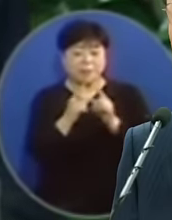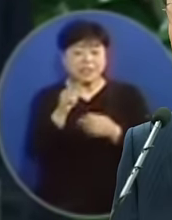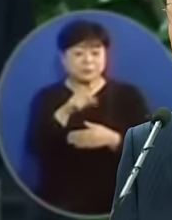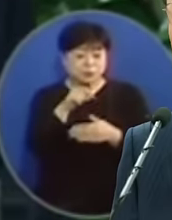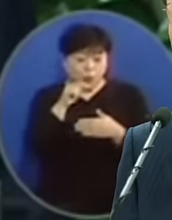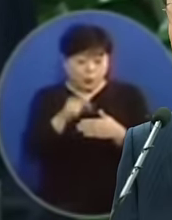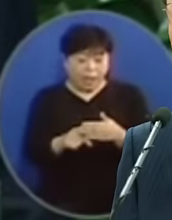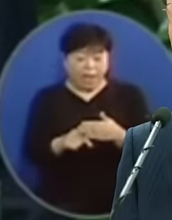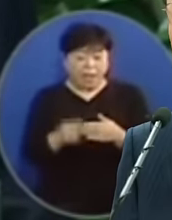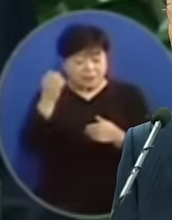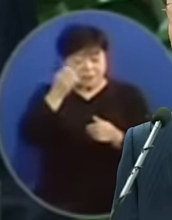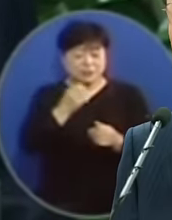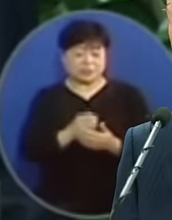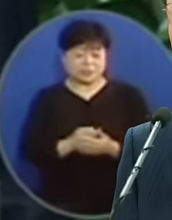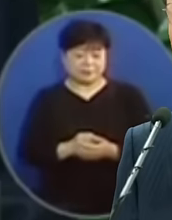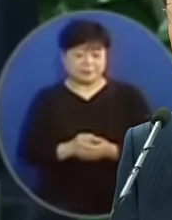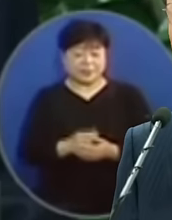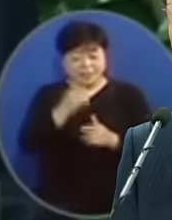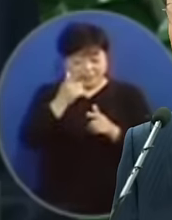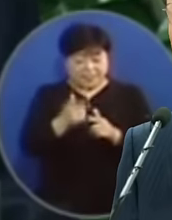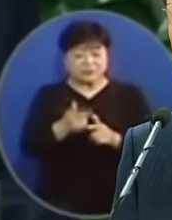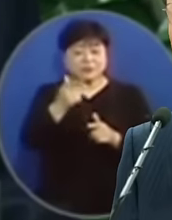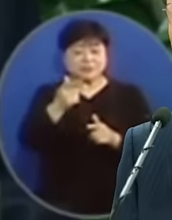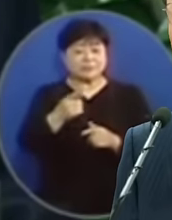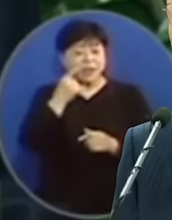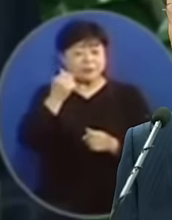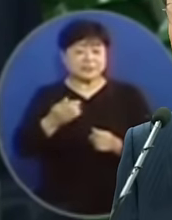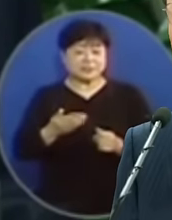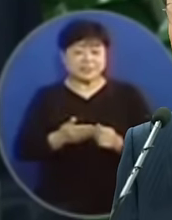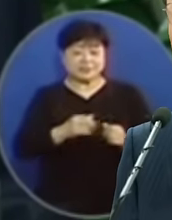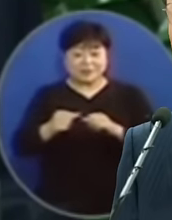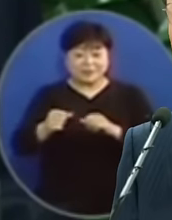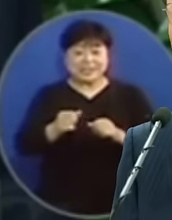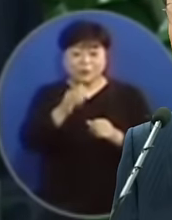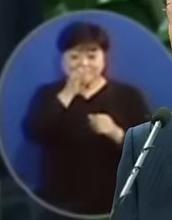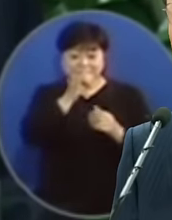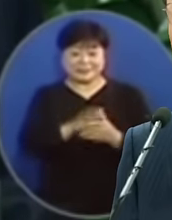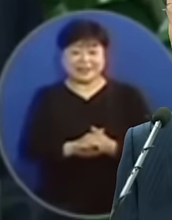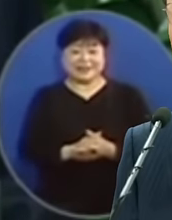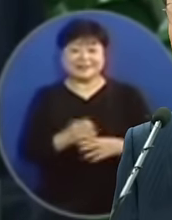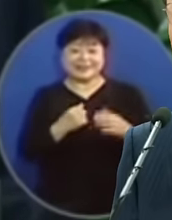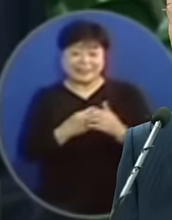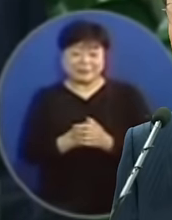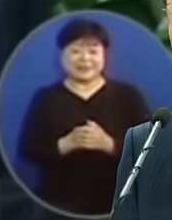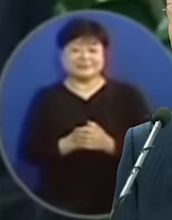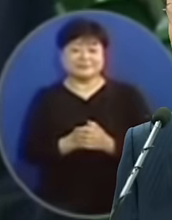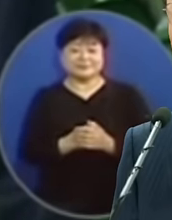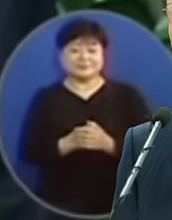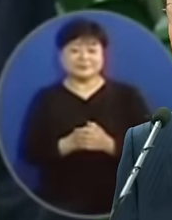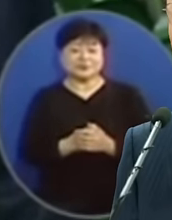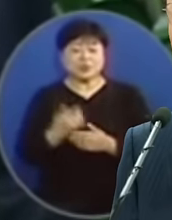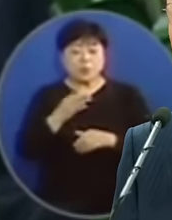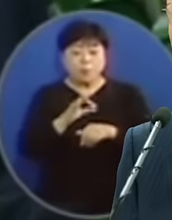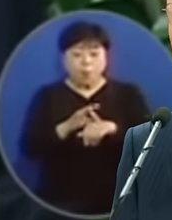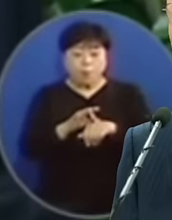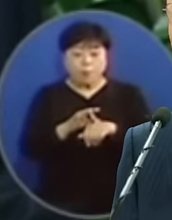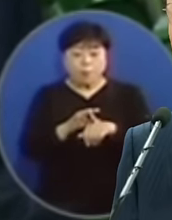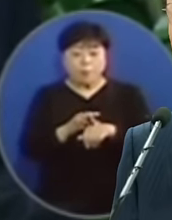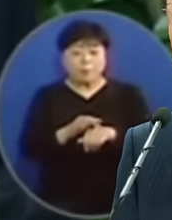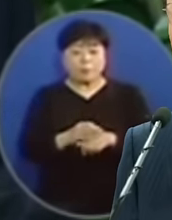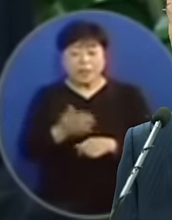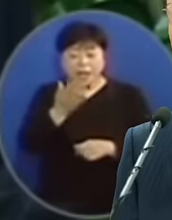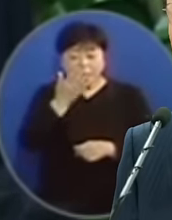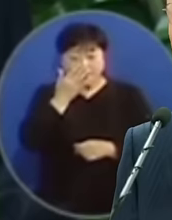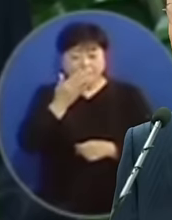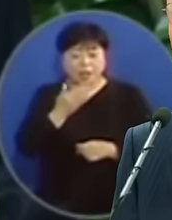속에 성령과 예수 그리스도와 아버지께서 역사하는 것입니다. 그러므로 우리 육체적